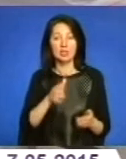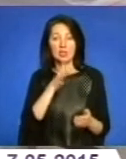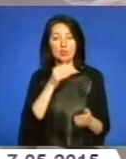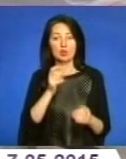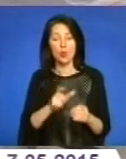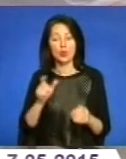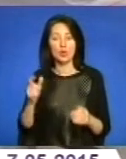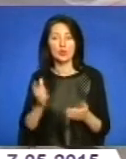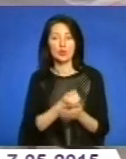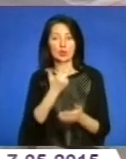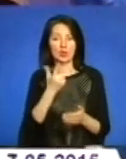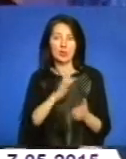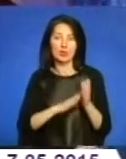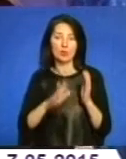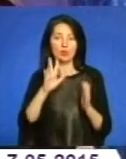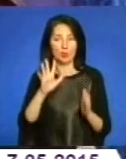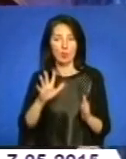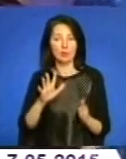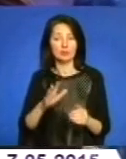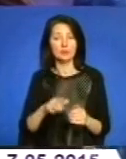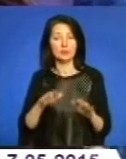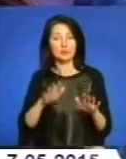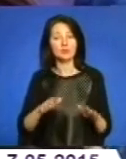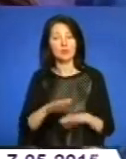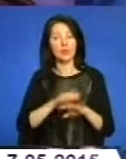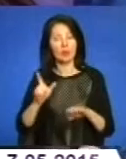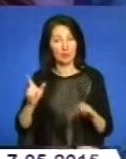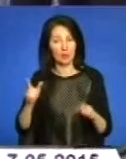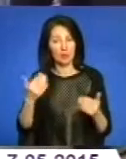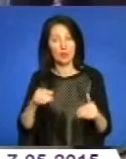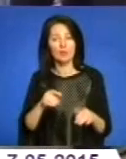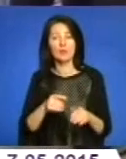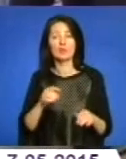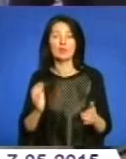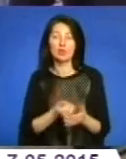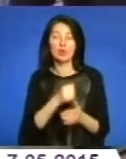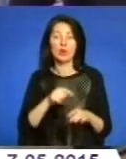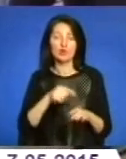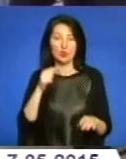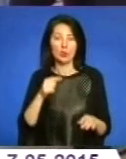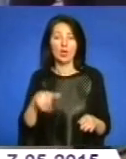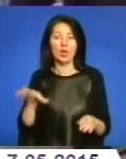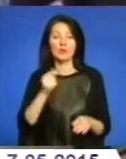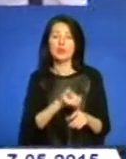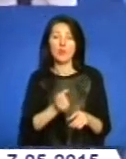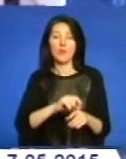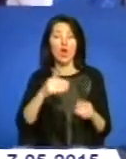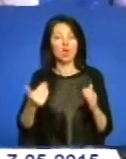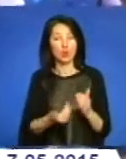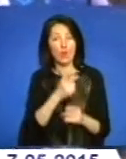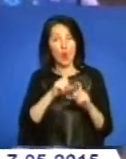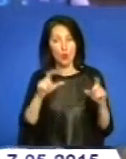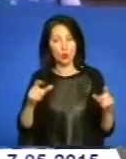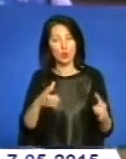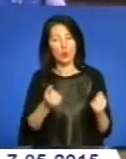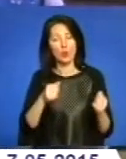там 3,95. Місцеве населення вже встигло відчути усі переваги оновленого пункту прийому молока. Добре